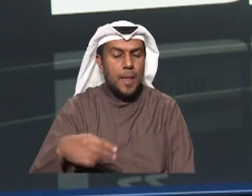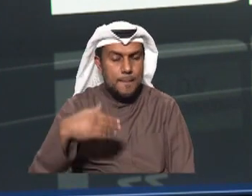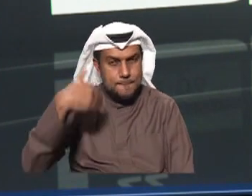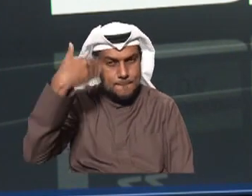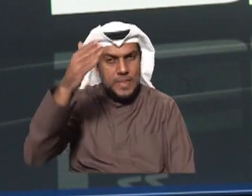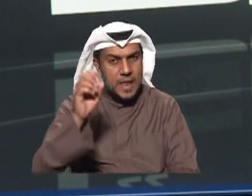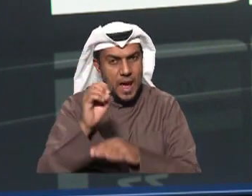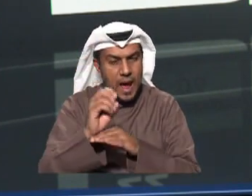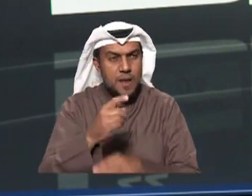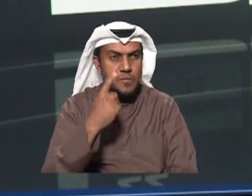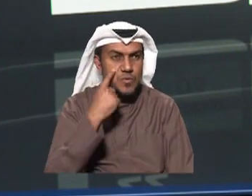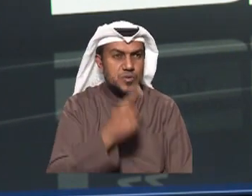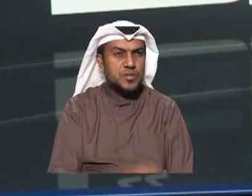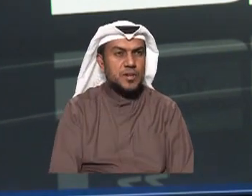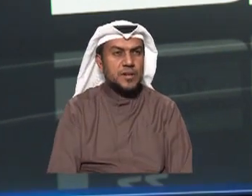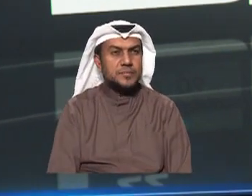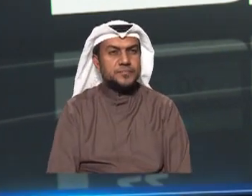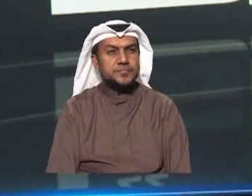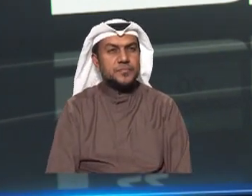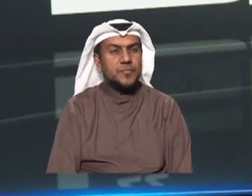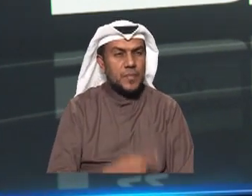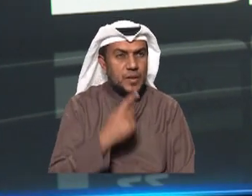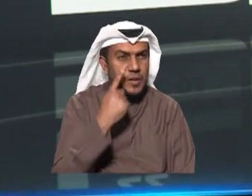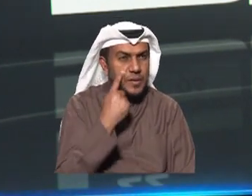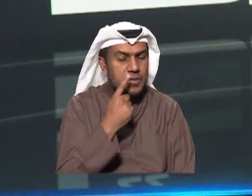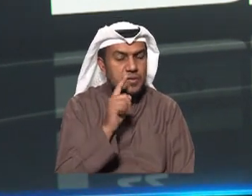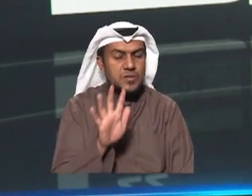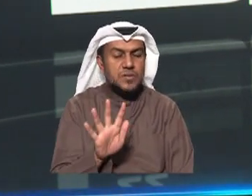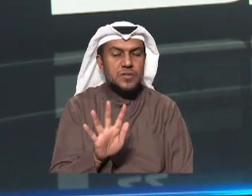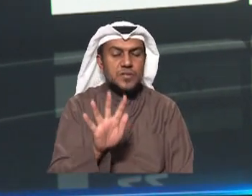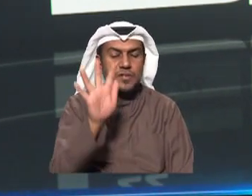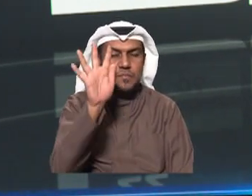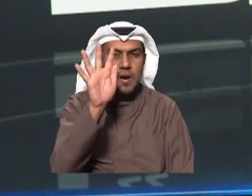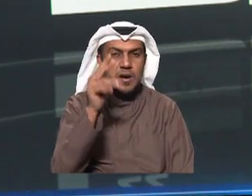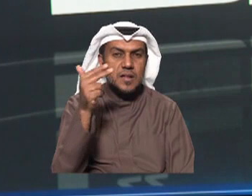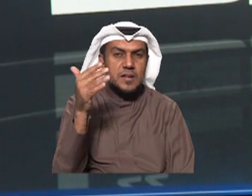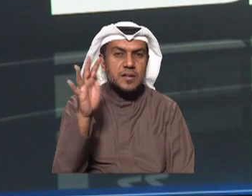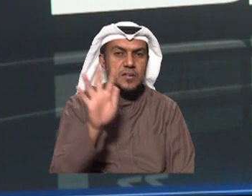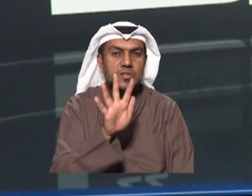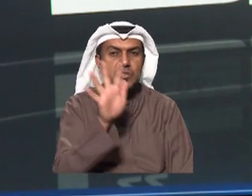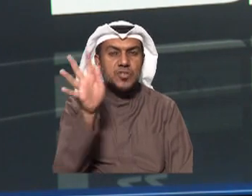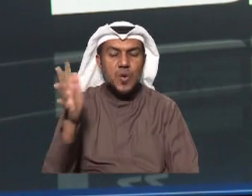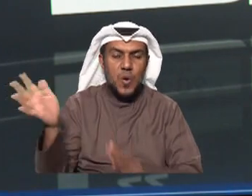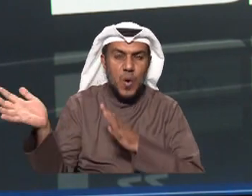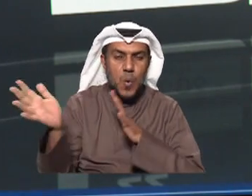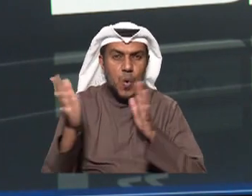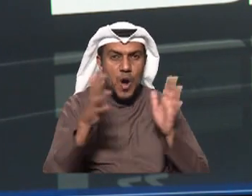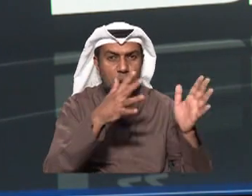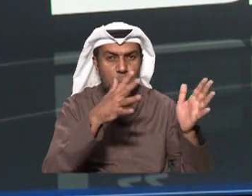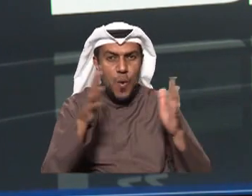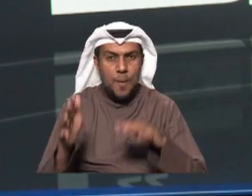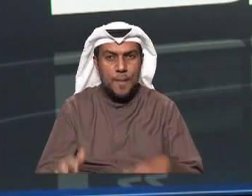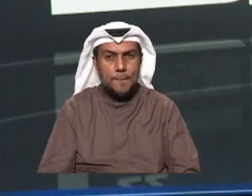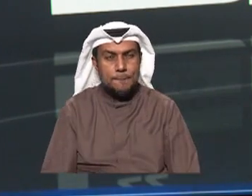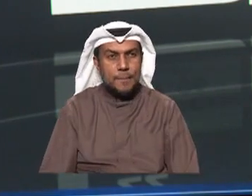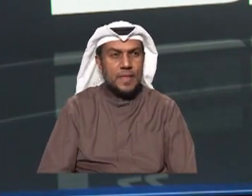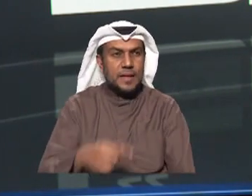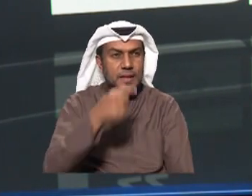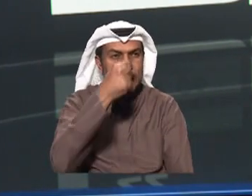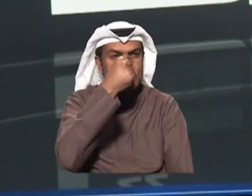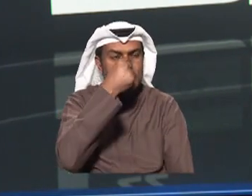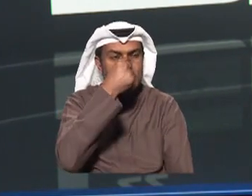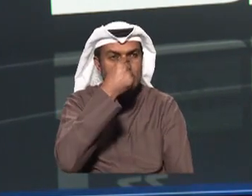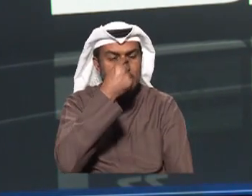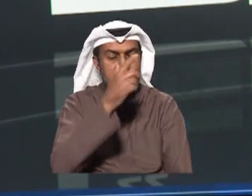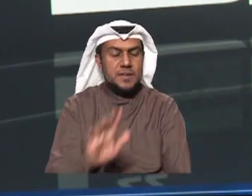العظمى 22 والصغرى 15 درجة مئوية. رياح شمالية شرقية إلى متقلبة الاتجاه متوقعة في يوم الخميس، لكن